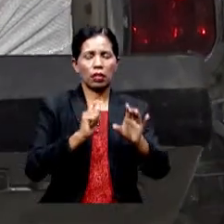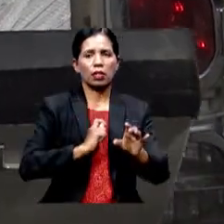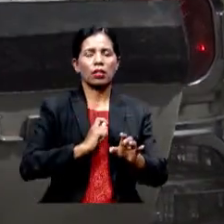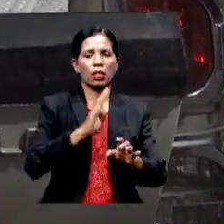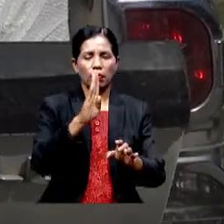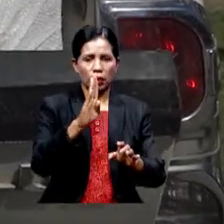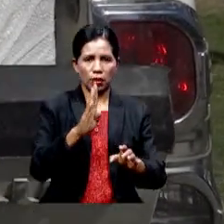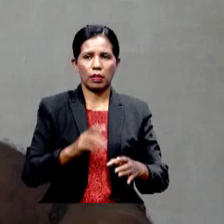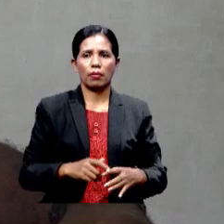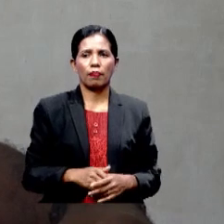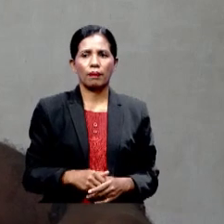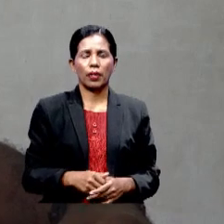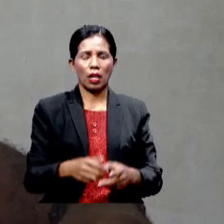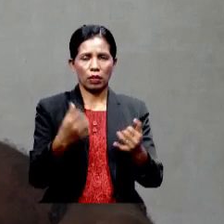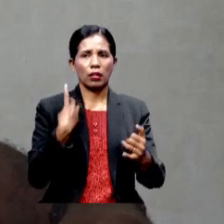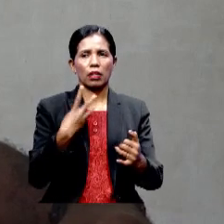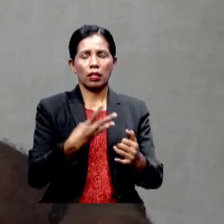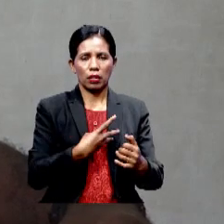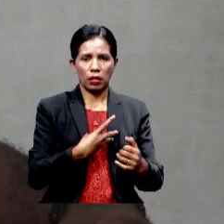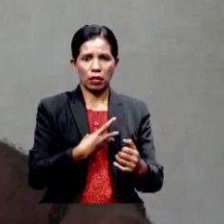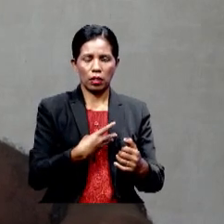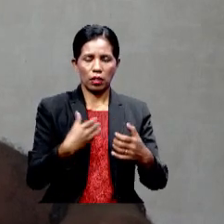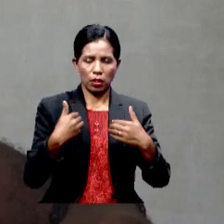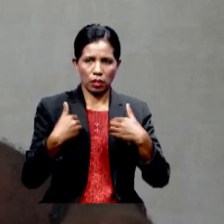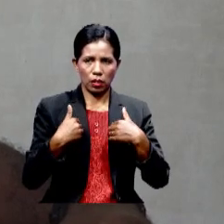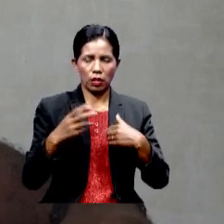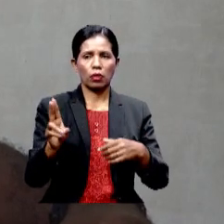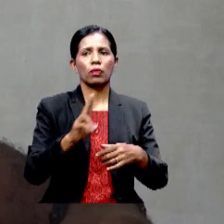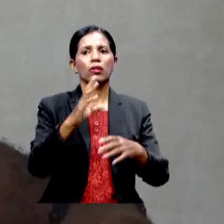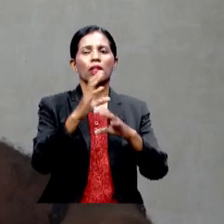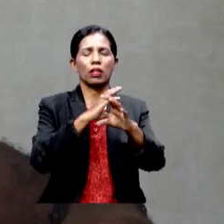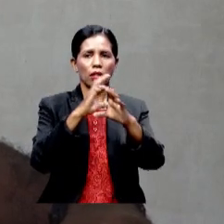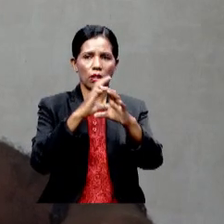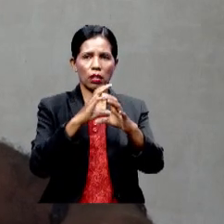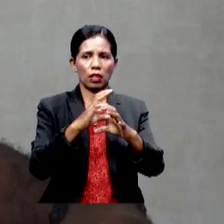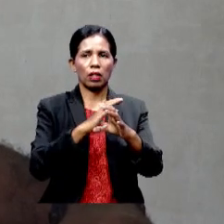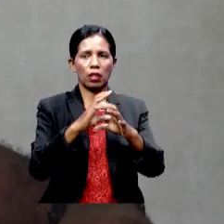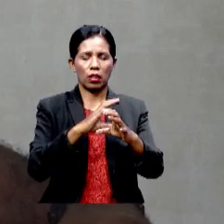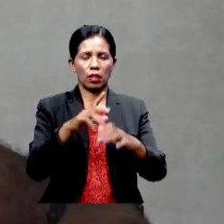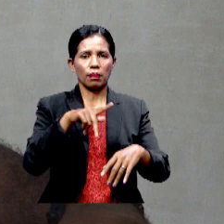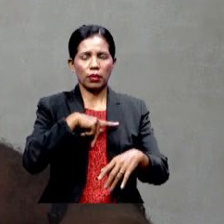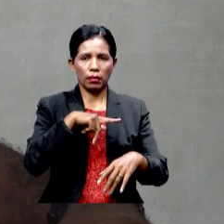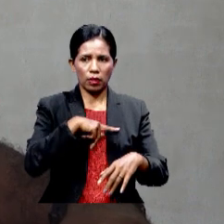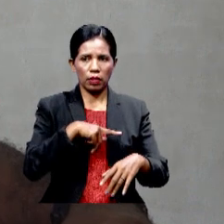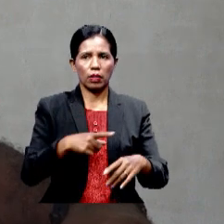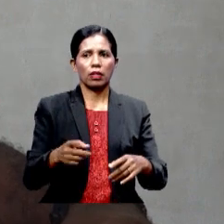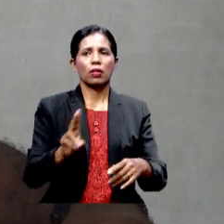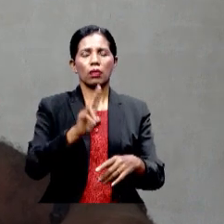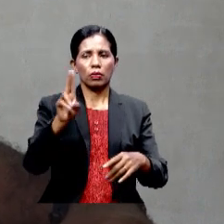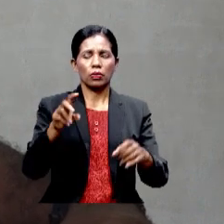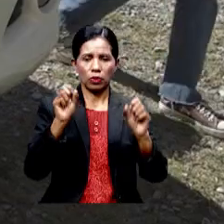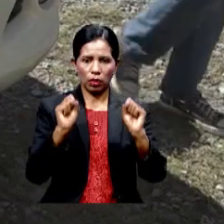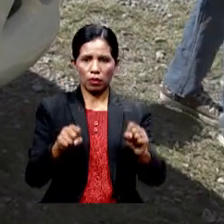Ne ita iha agora rau kita iha ne uza kareta sapa kareta pribadu nebe maknia uza